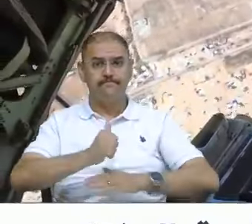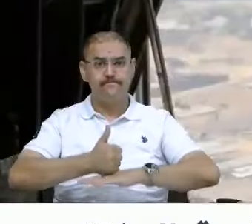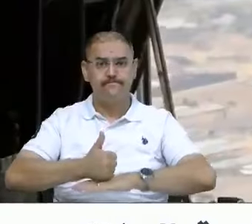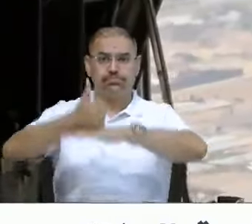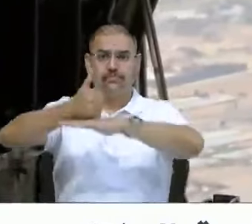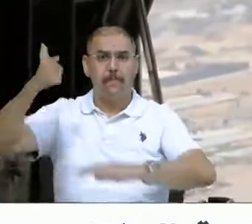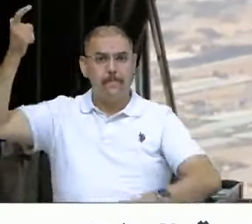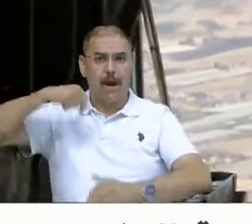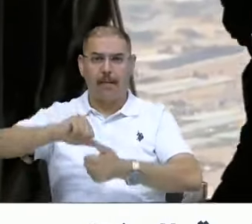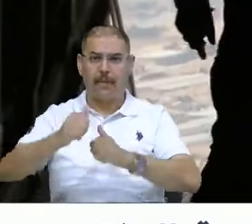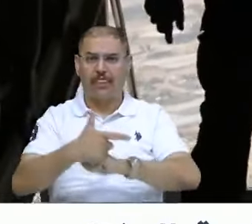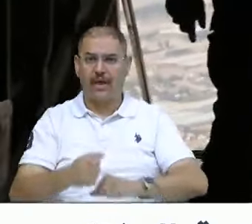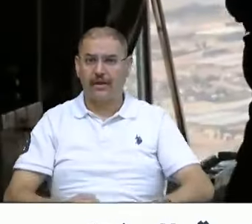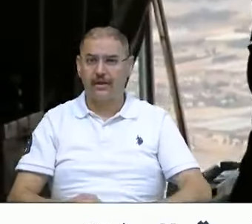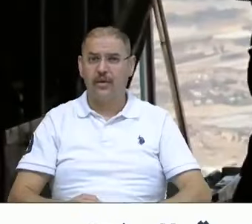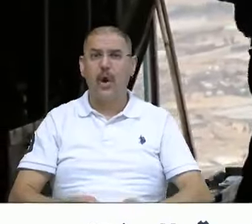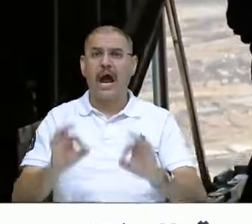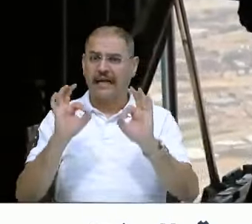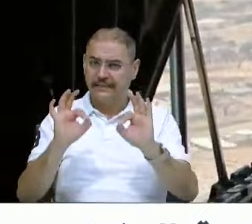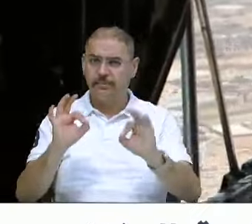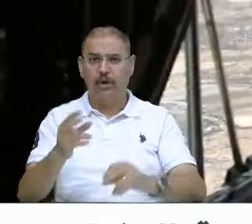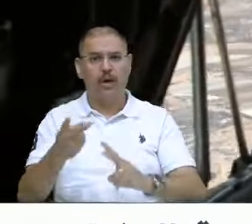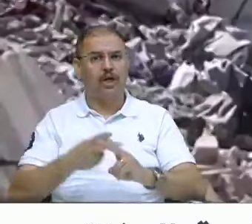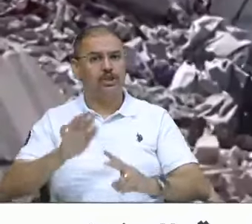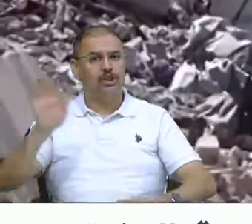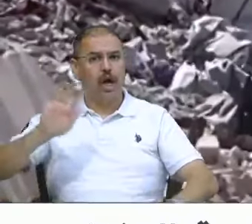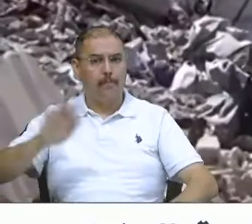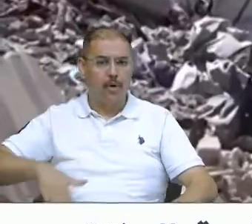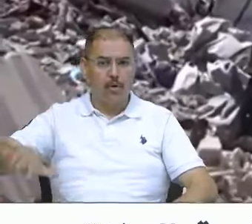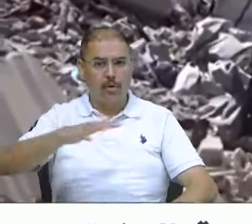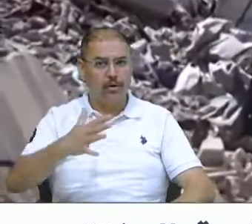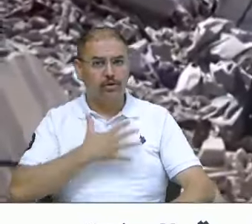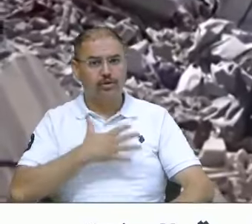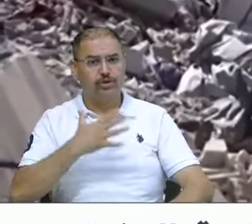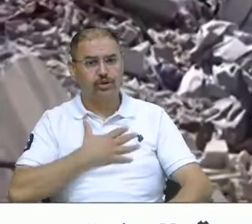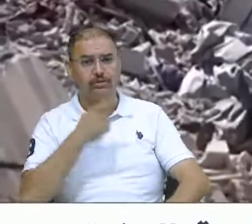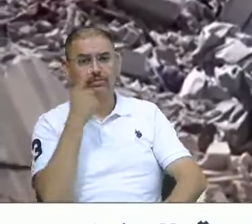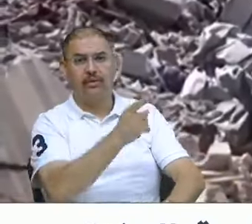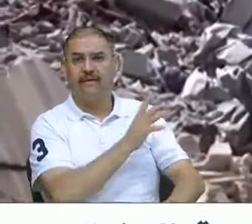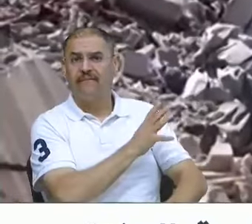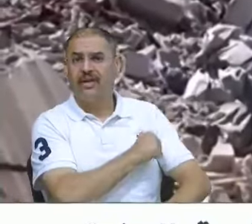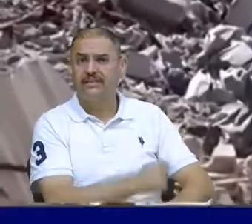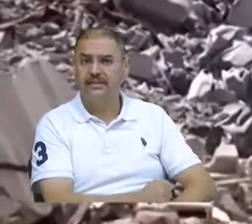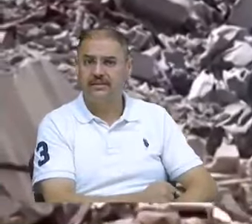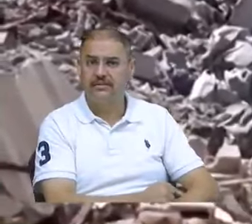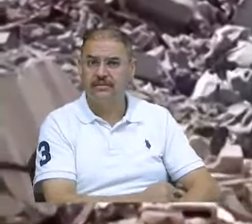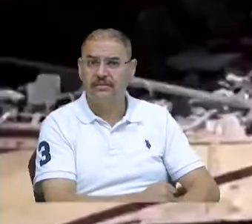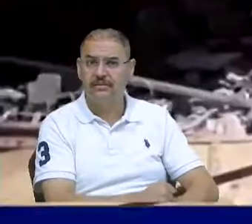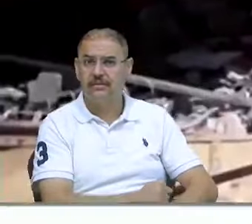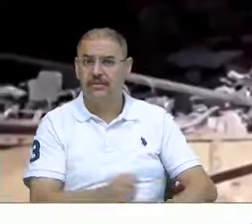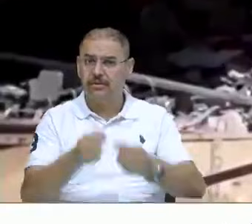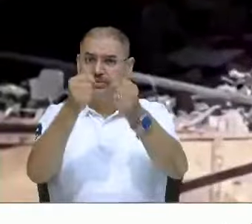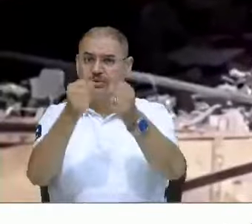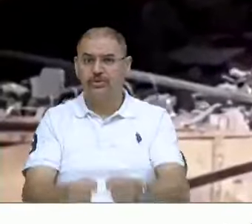كافه المستويات الرسميه والشعبيه من جهود الفزعه تجاه الشقيق الفلسطيني في محنته بينما